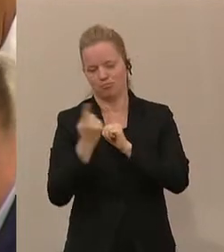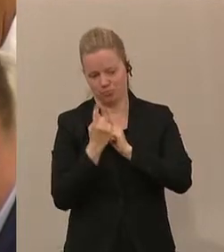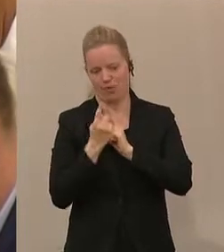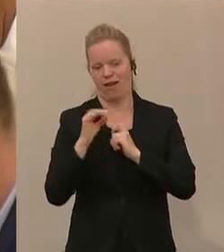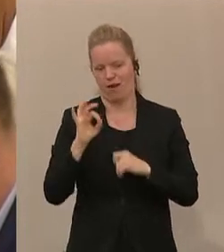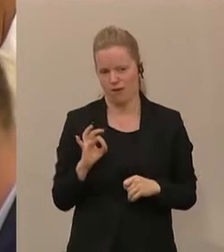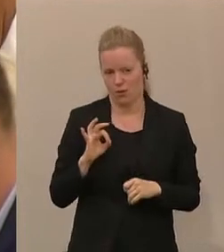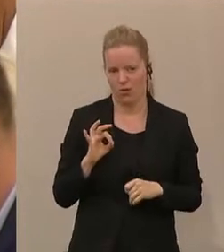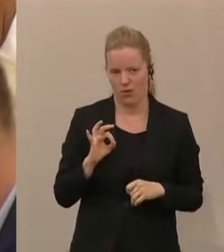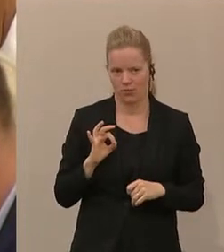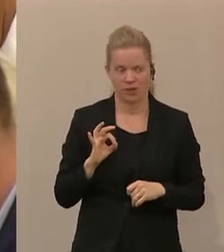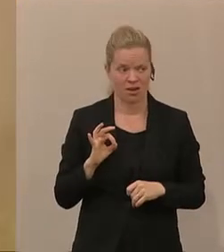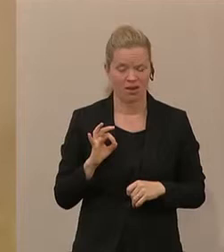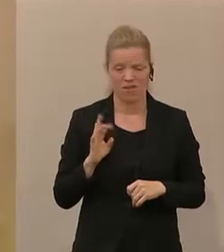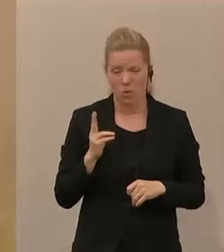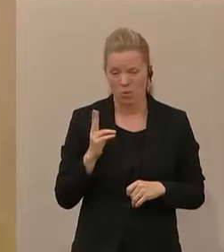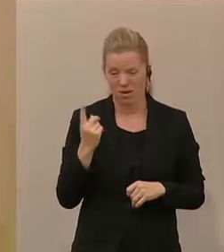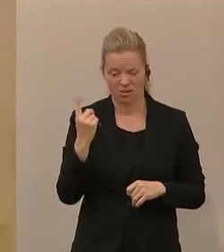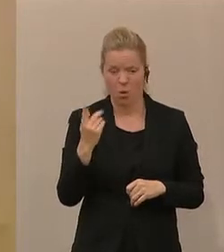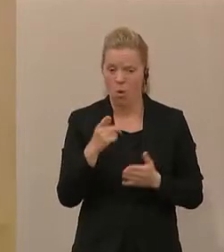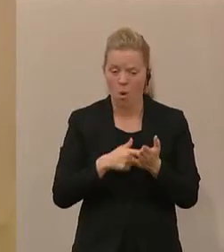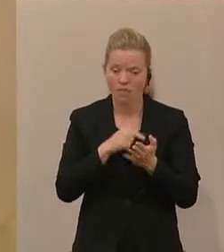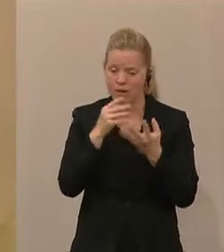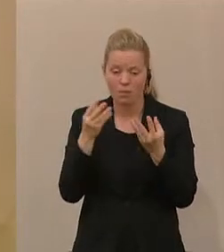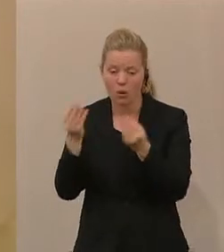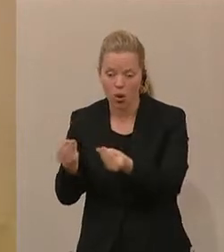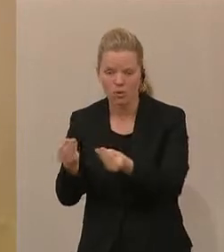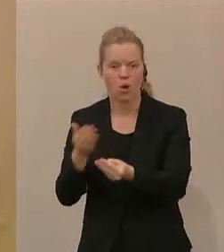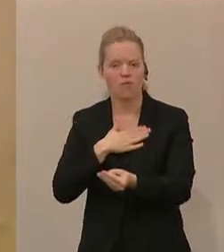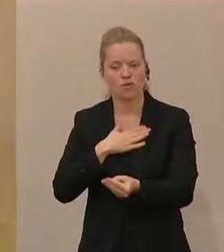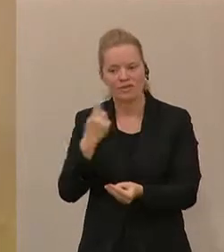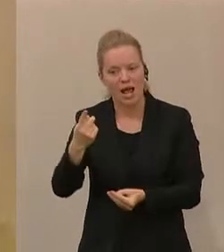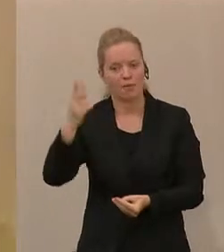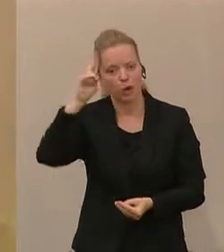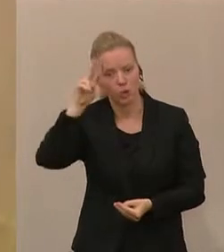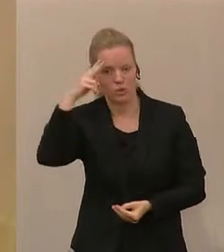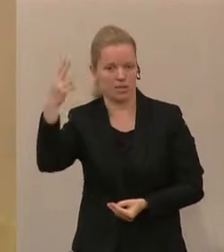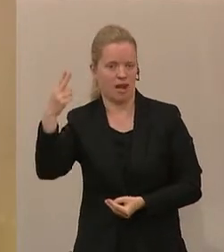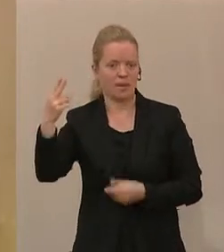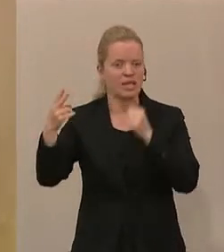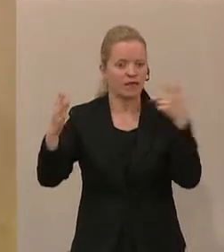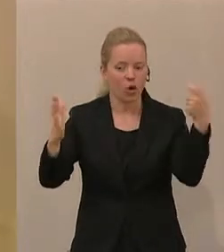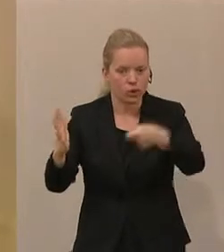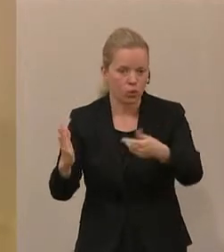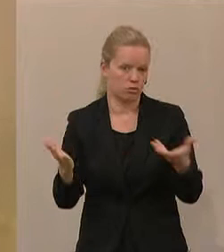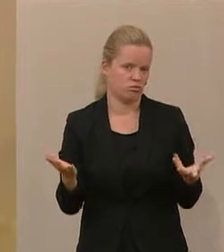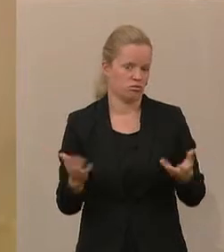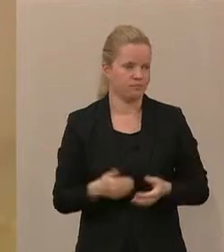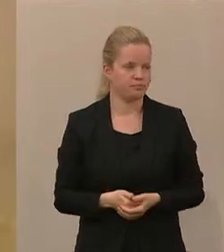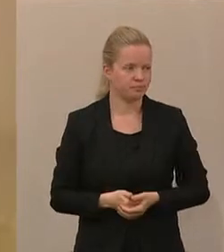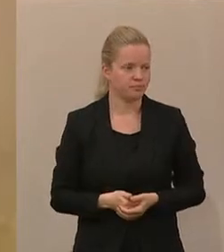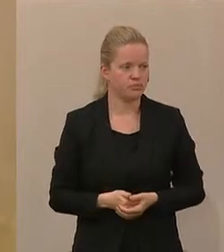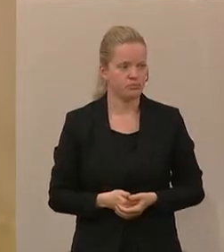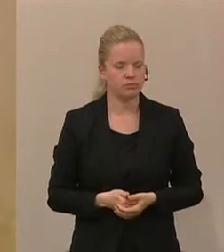Freiheitlichen oder woanders und sagen, ich kriege leider keine Förderung, obwohl ich trotzdem Künstler bin. Und da spanne ich jetzt schon den Bogen, weil